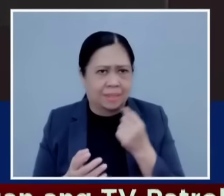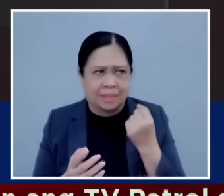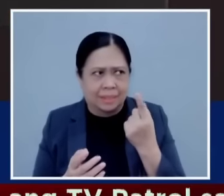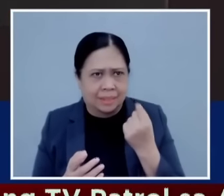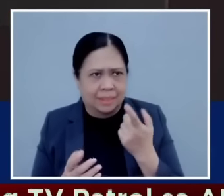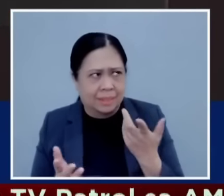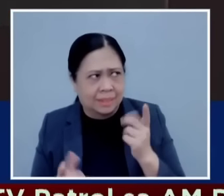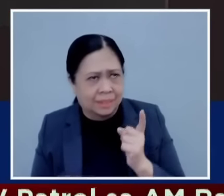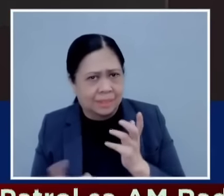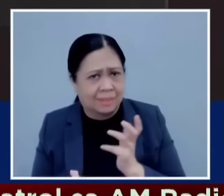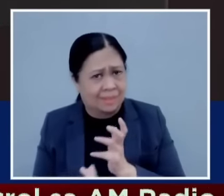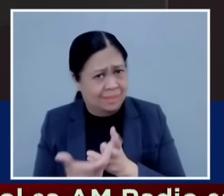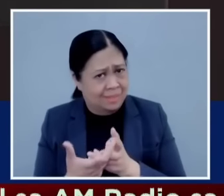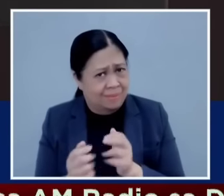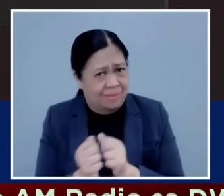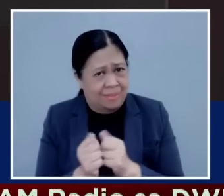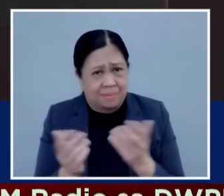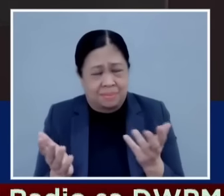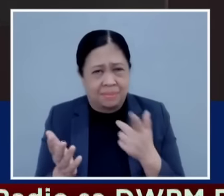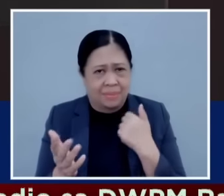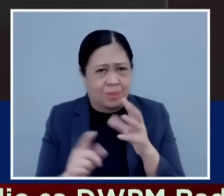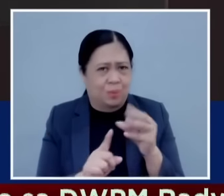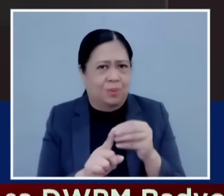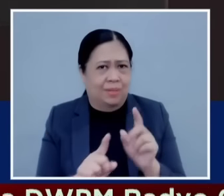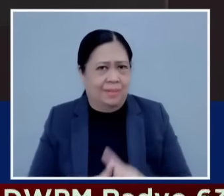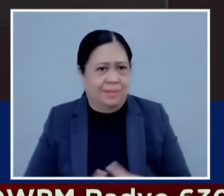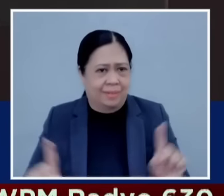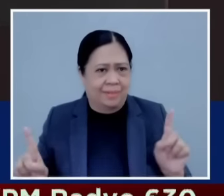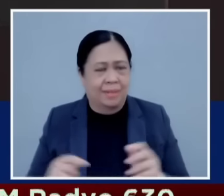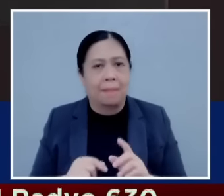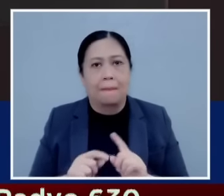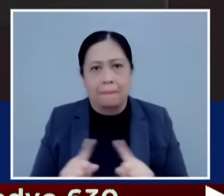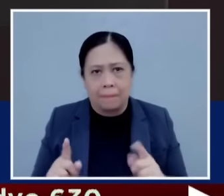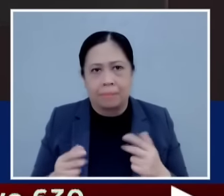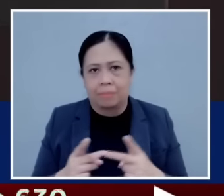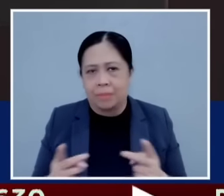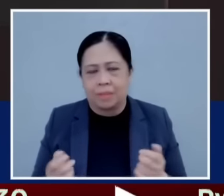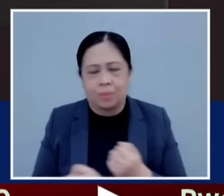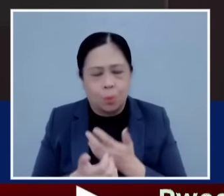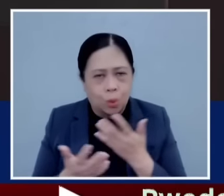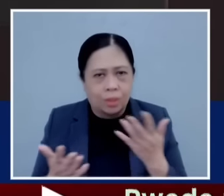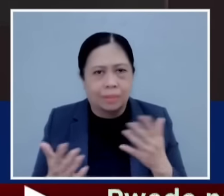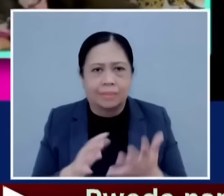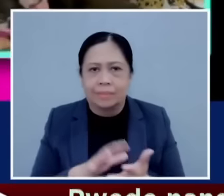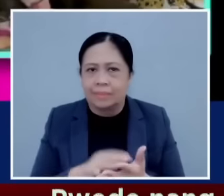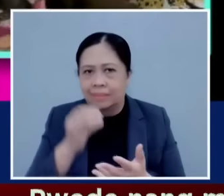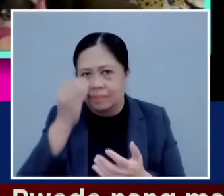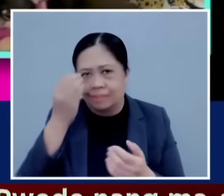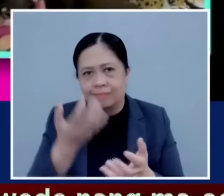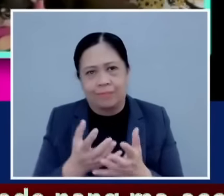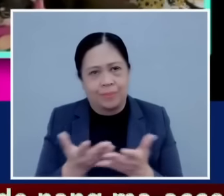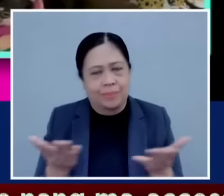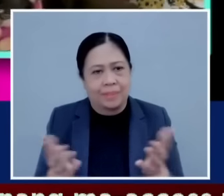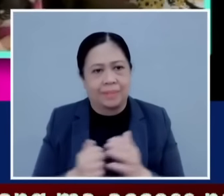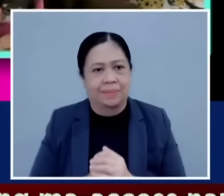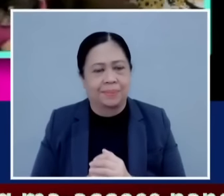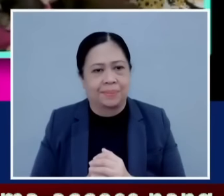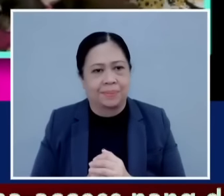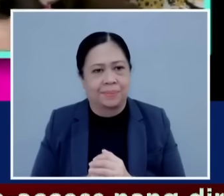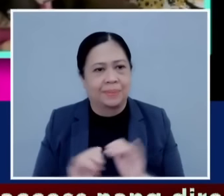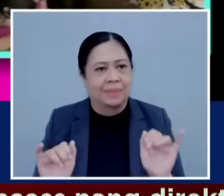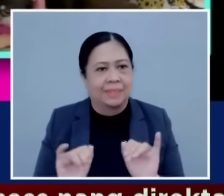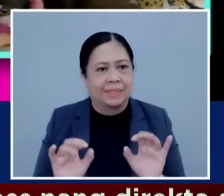able to bond with them just because of the cultural differences. But they were very warm and I learned so much from them. Being a Filipino, naging parang